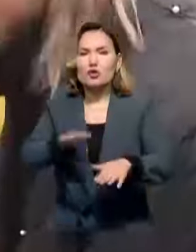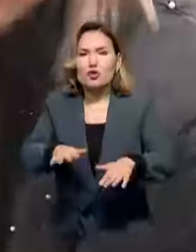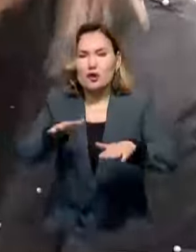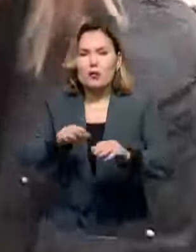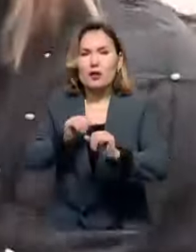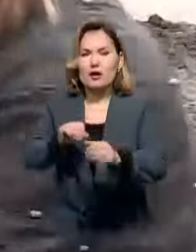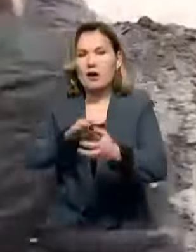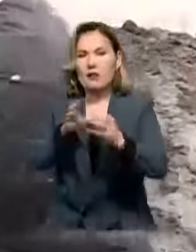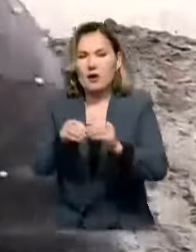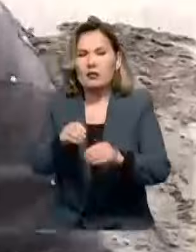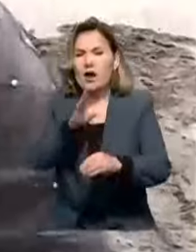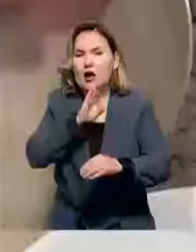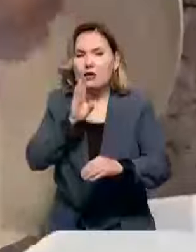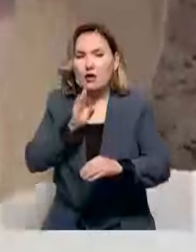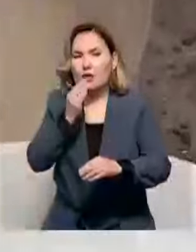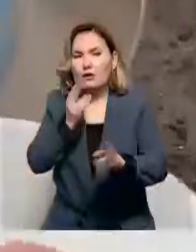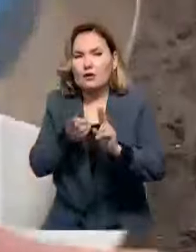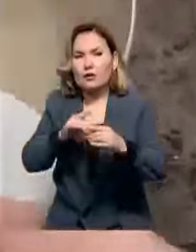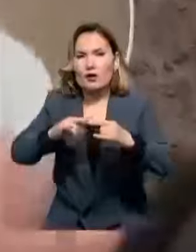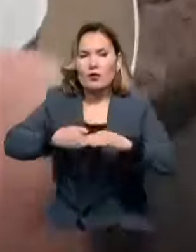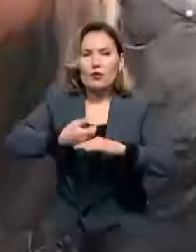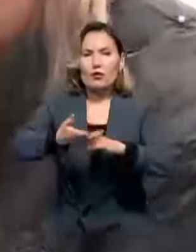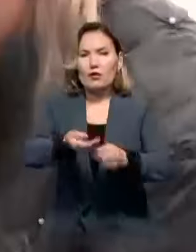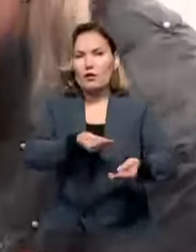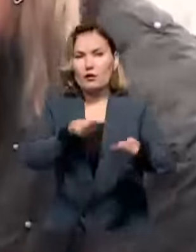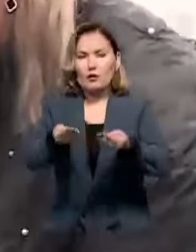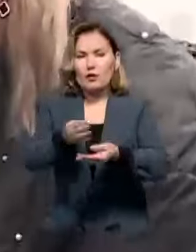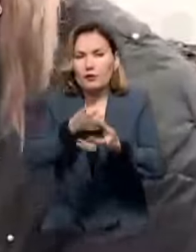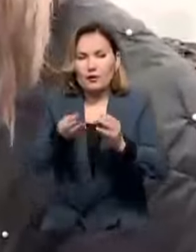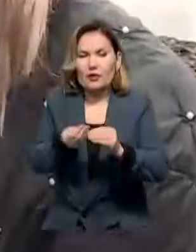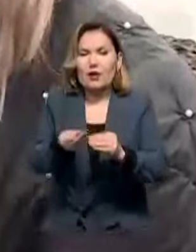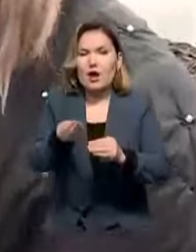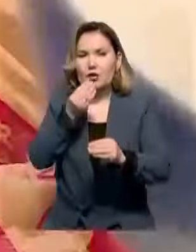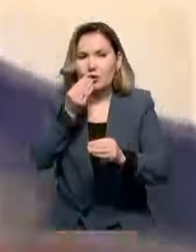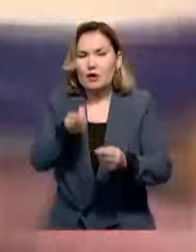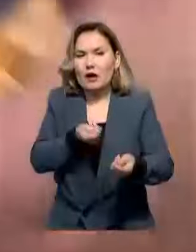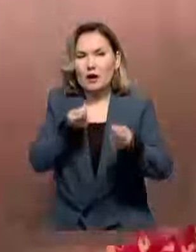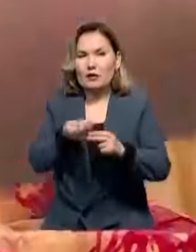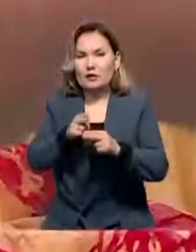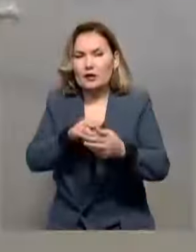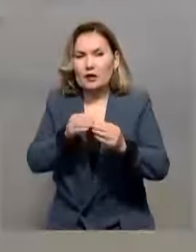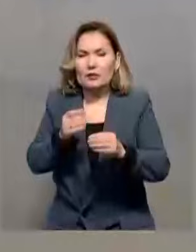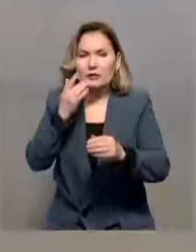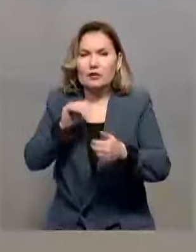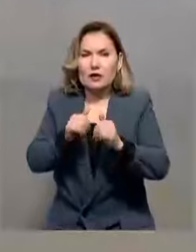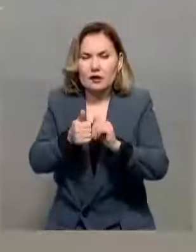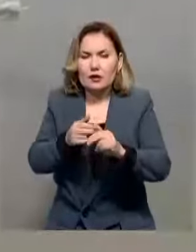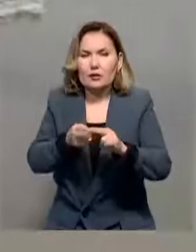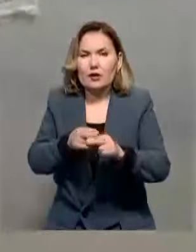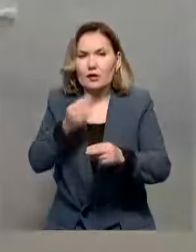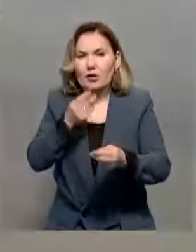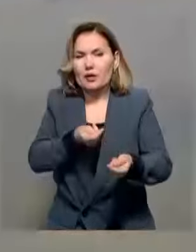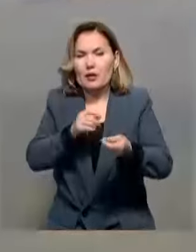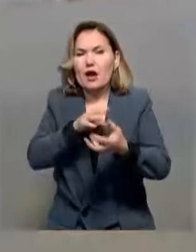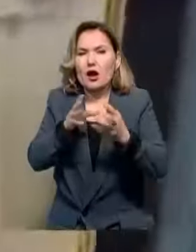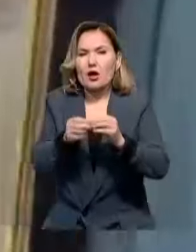жатса, қыз келіншектер жағы астағамдарын дайындап жеткізіп беріп отырады. Құрт көже әкеп отыр, өзіміз үйден дайындап. Кезектесіп әкеп тұрамыз. Амангелді ауданында